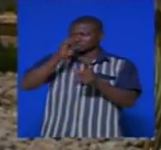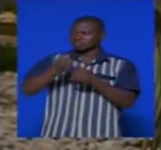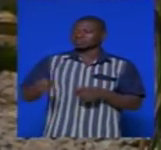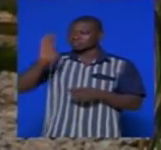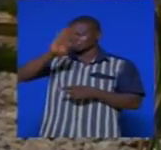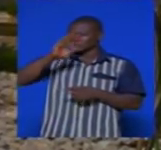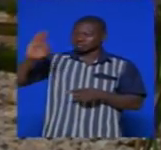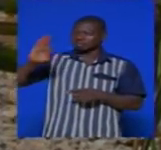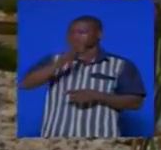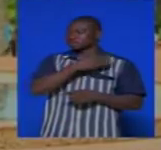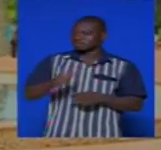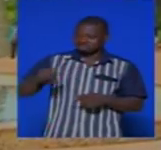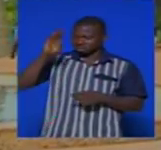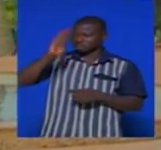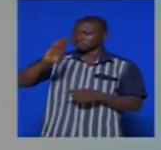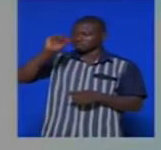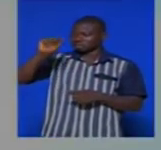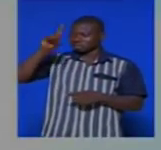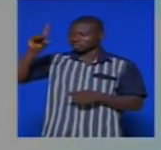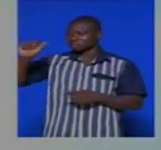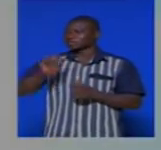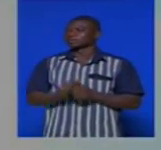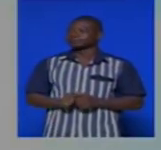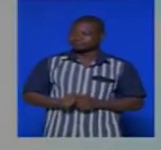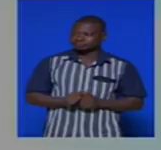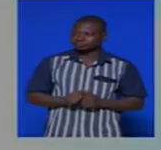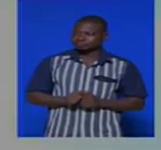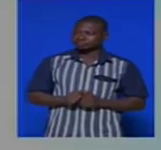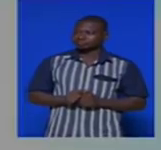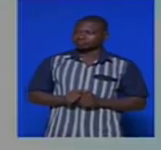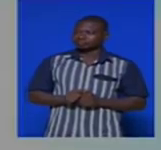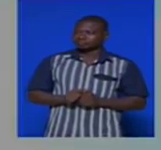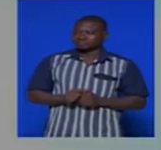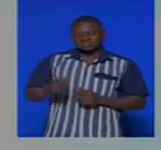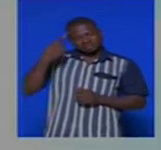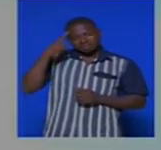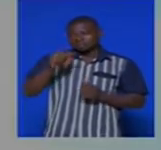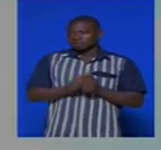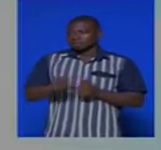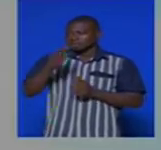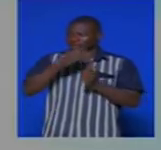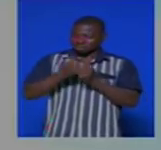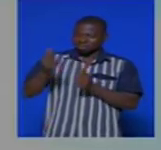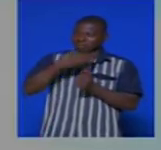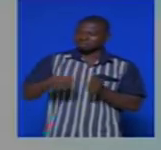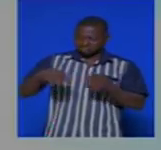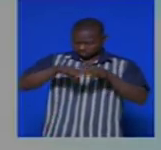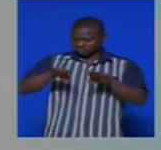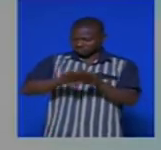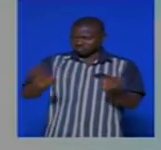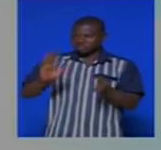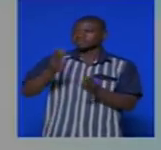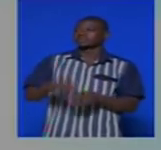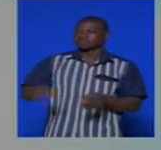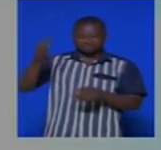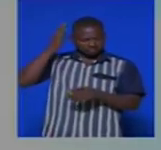vue de confirmer les différentes orientations. À l'occasion de la cérémonie officielle d'ouverture du Forum national de la